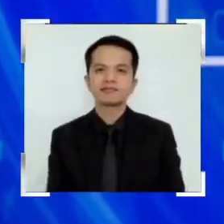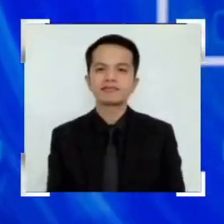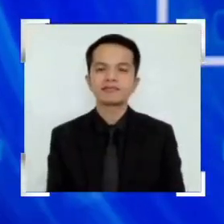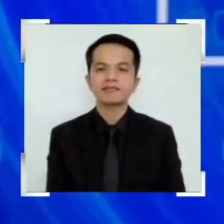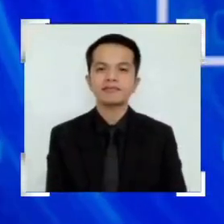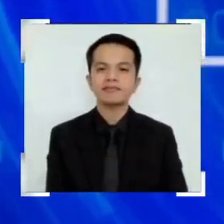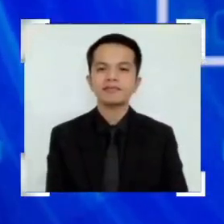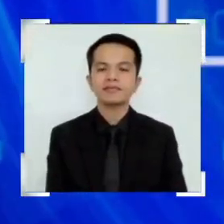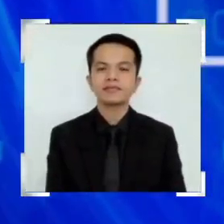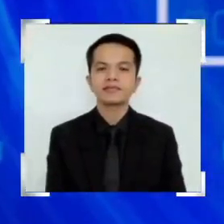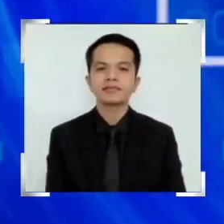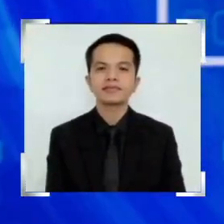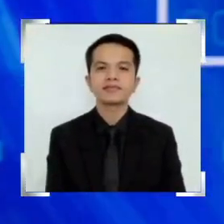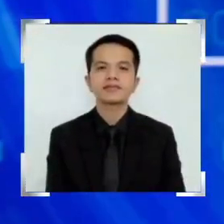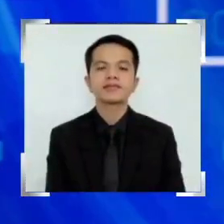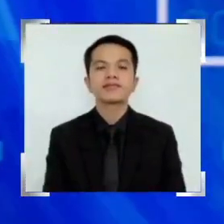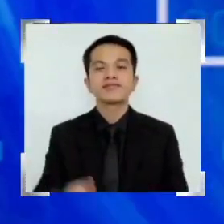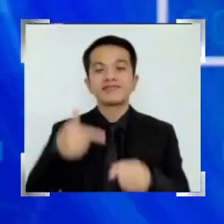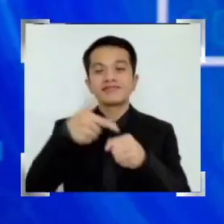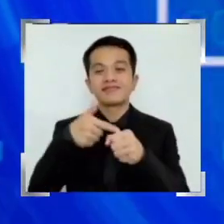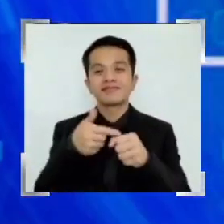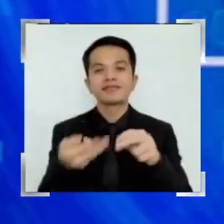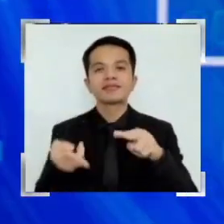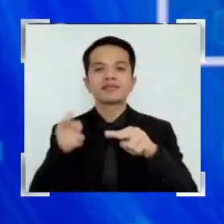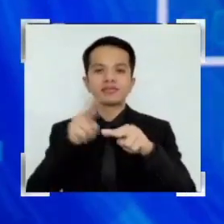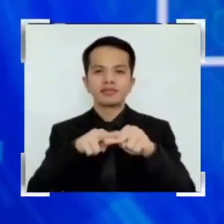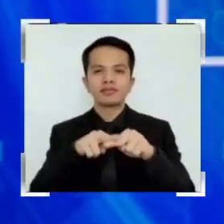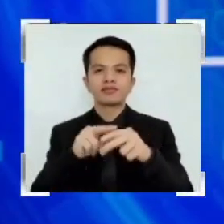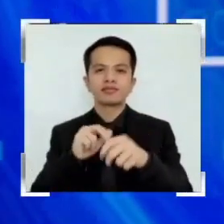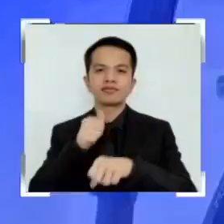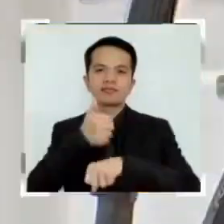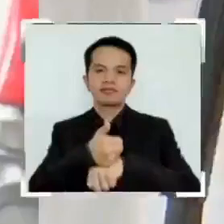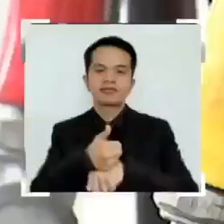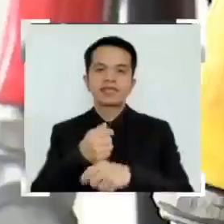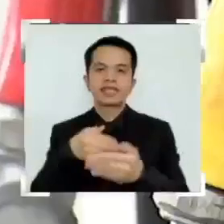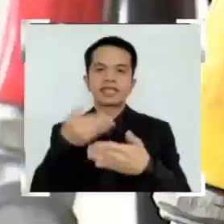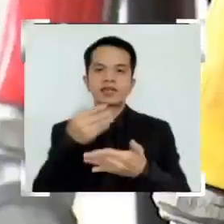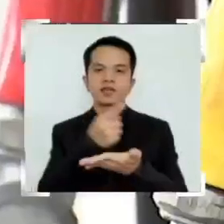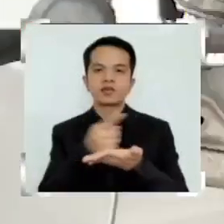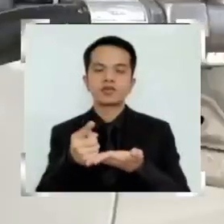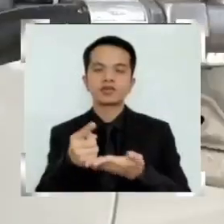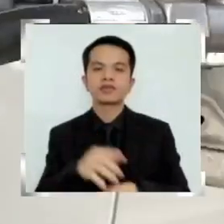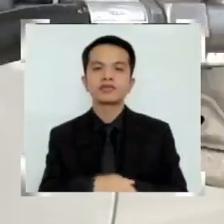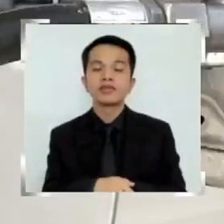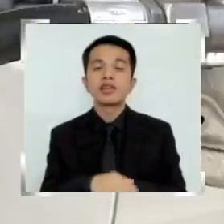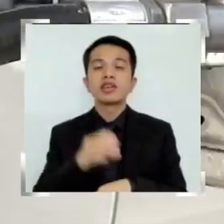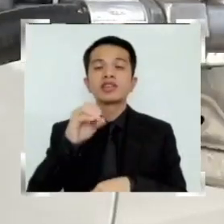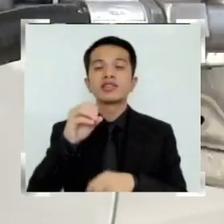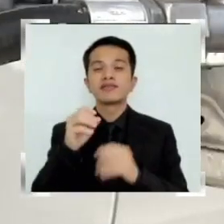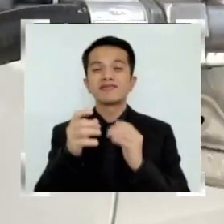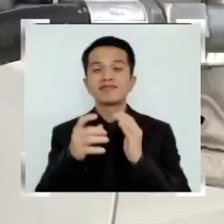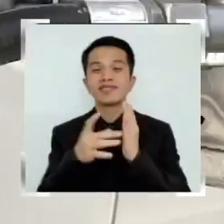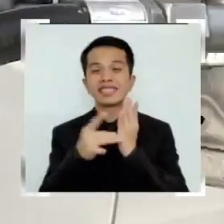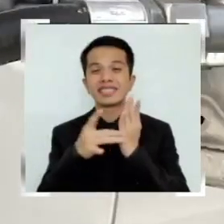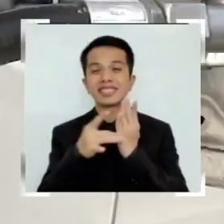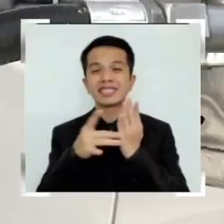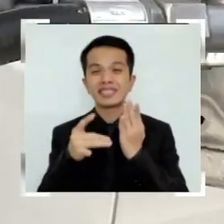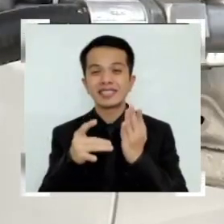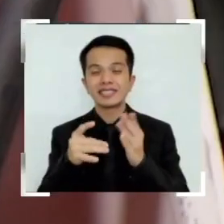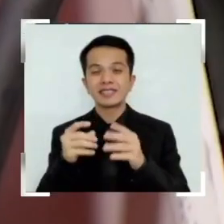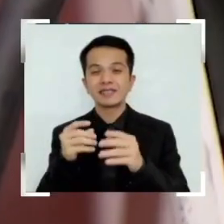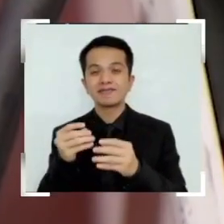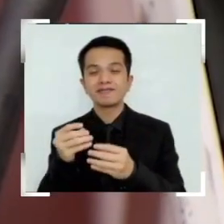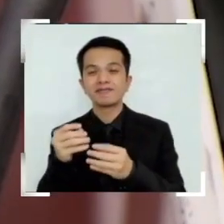Oil price hike ang posibleng ipatupad ng mga oil companies sa susunod na linggo. Ayon po sa oil industry source, piso hanggang piso at 30